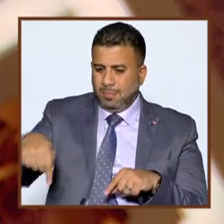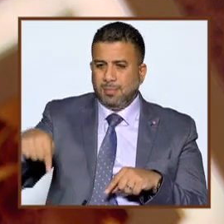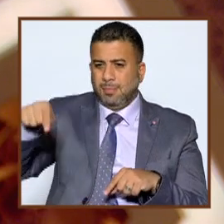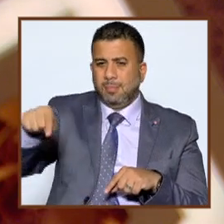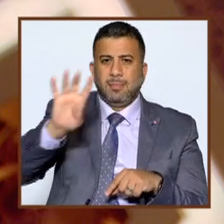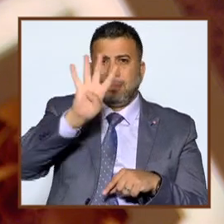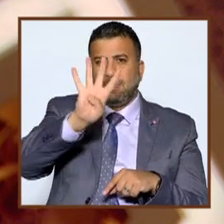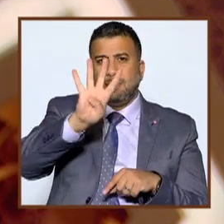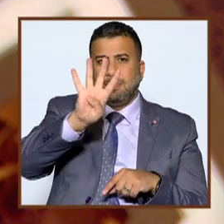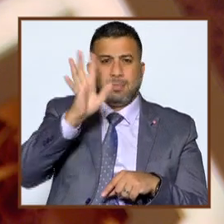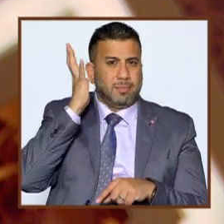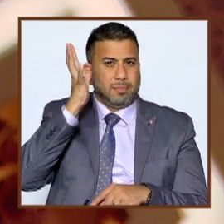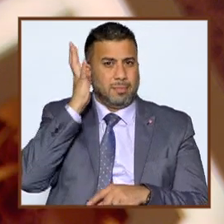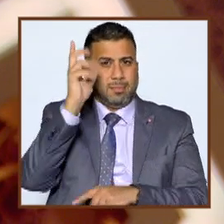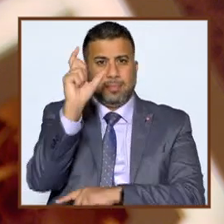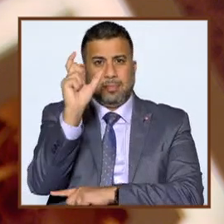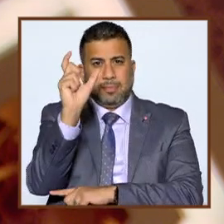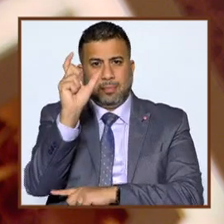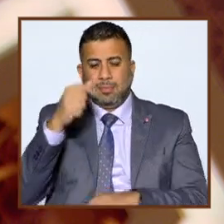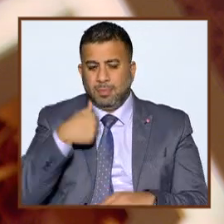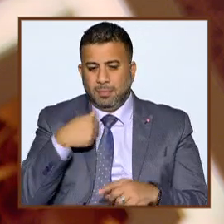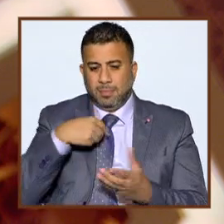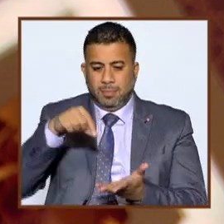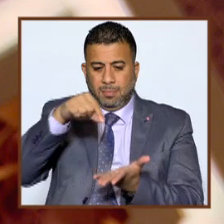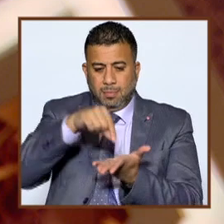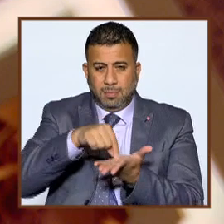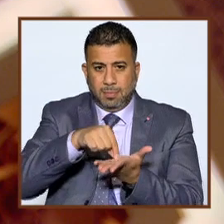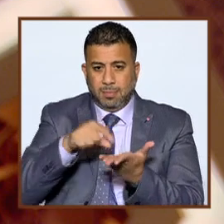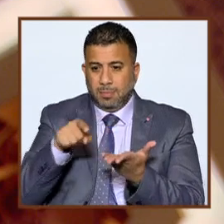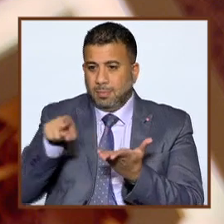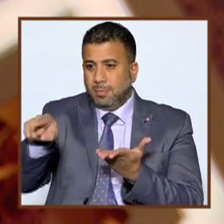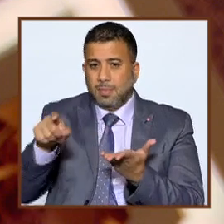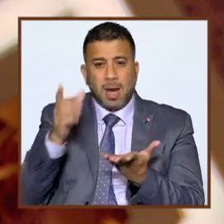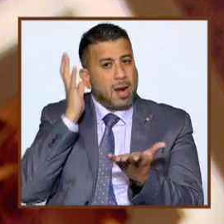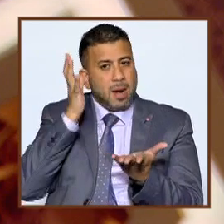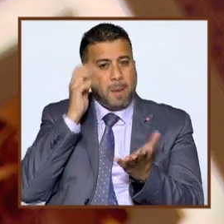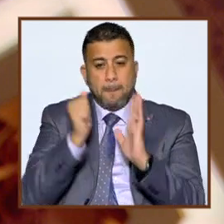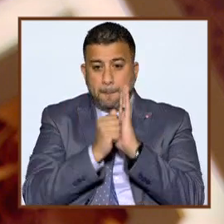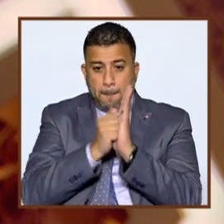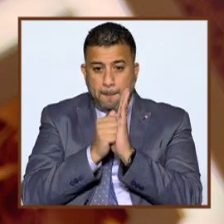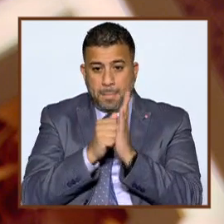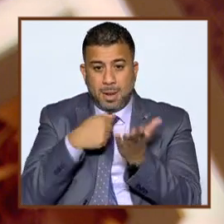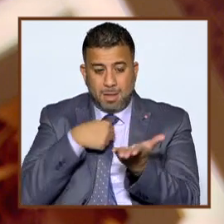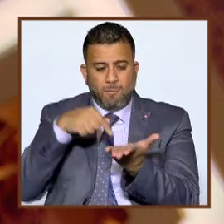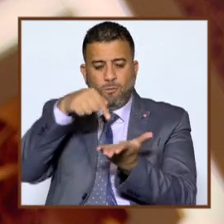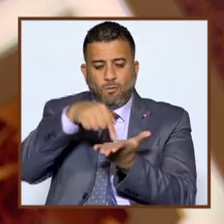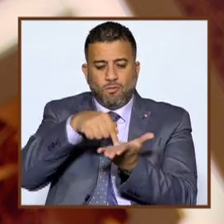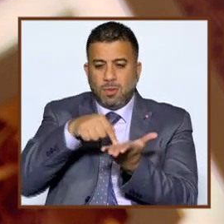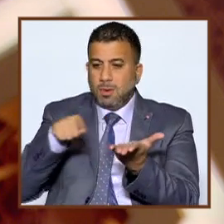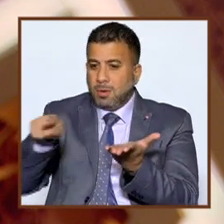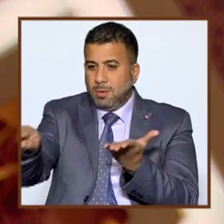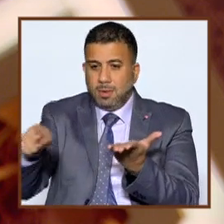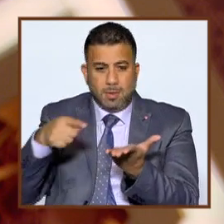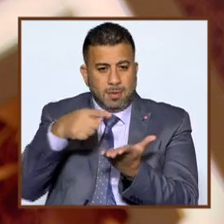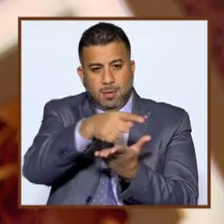المربع الواحد في 4 مساجد. أنا الحين بيتي في النص، أنا على أي مسجد أروح أصلي؟ يعني ما شاء الله الخير سابق، ما شاء